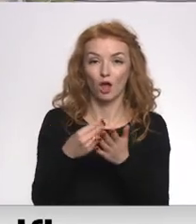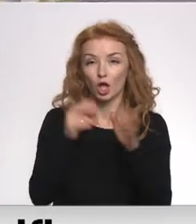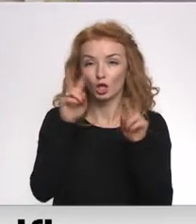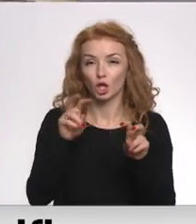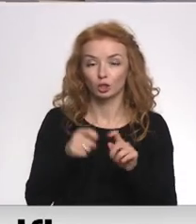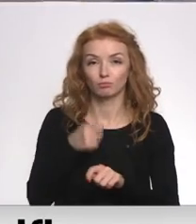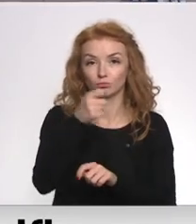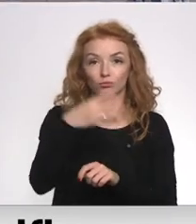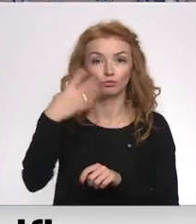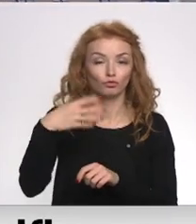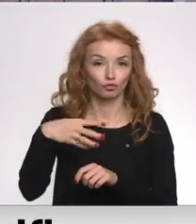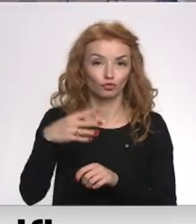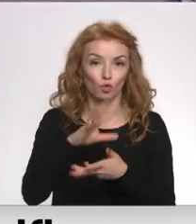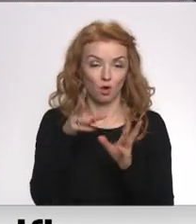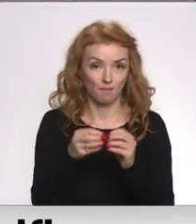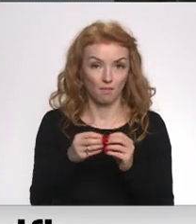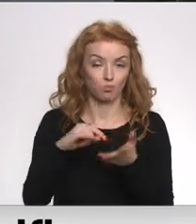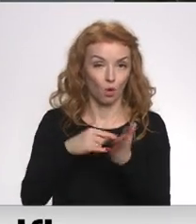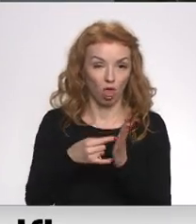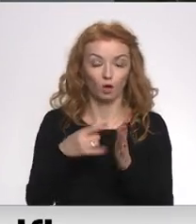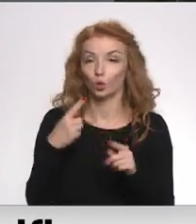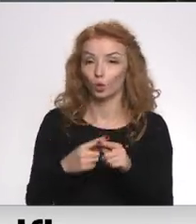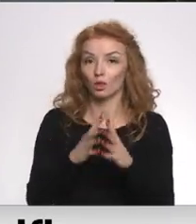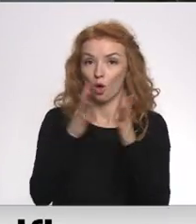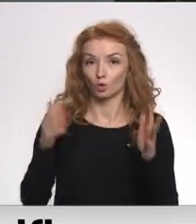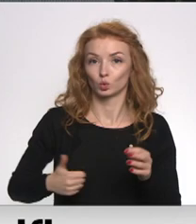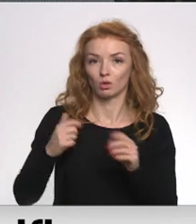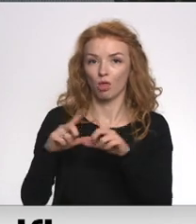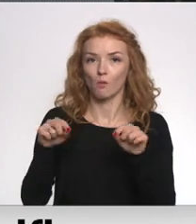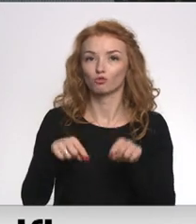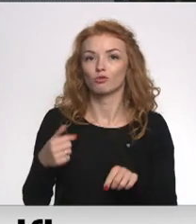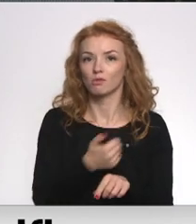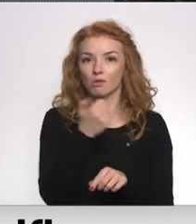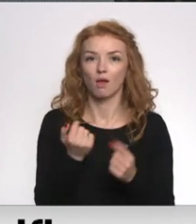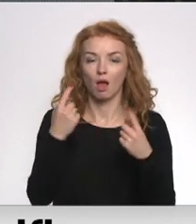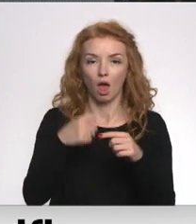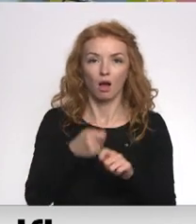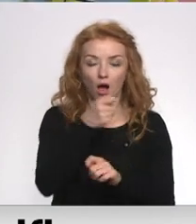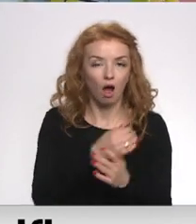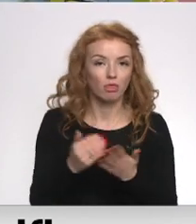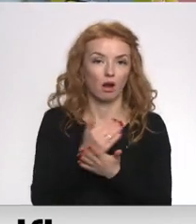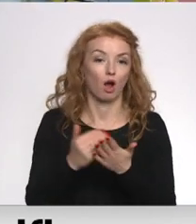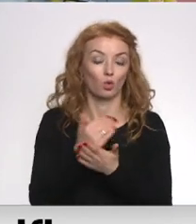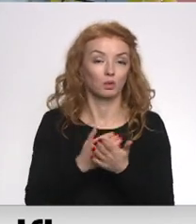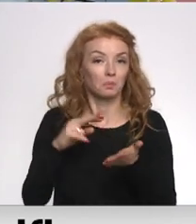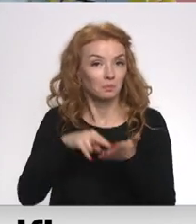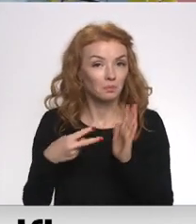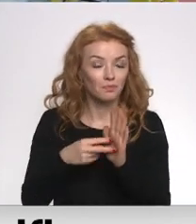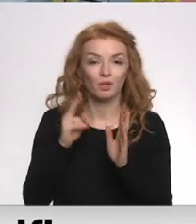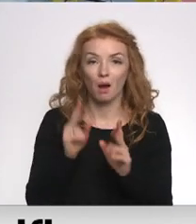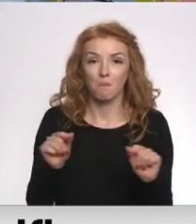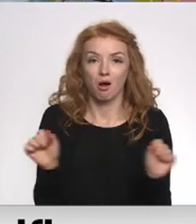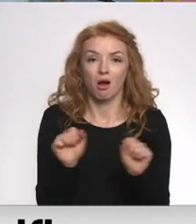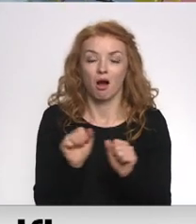40 iesniegto siltuma enerģijas tarifu projektu. Daudzi uzņēmumi šī gada laikā to jau dara atkārtoti. Ir domāts arī, kā